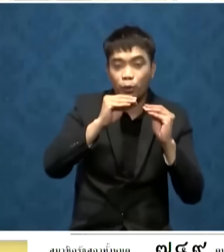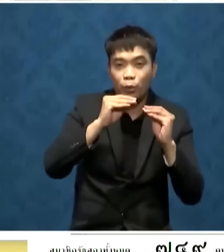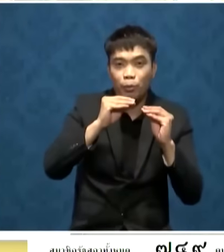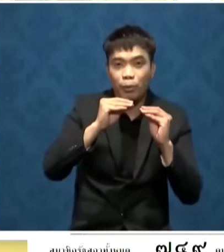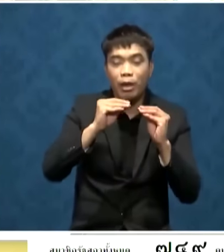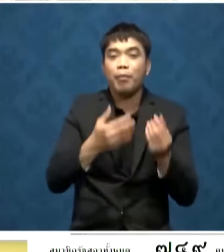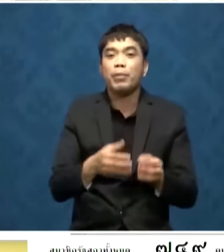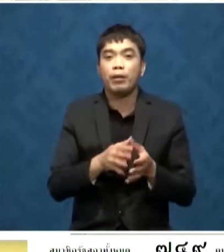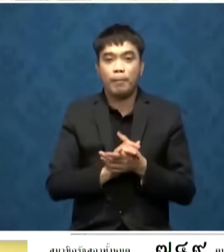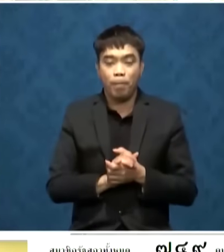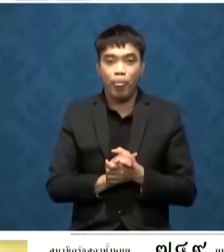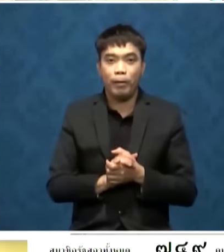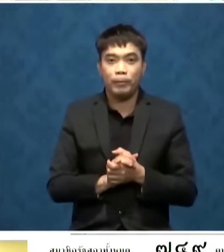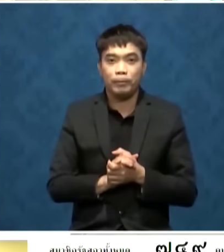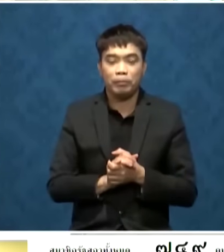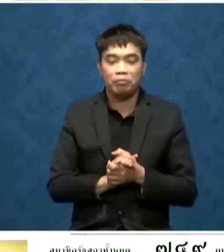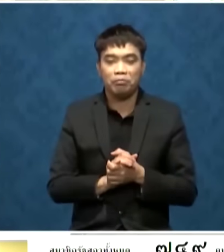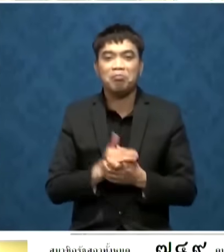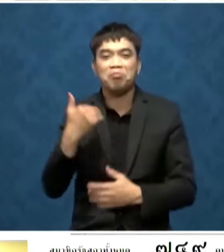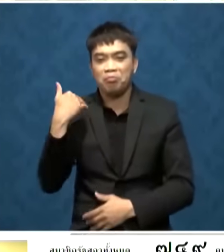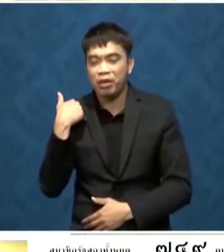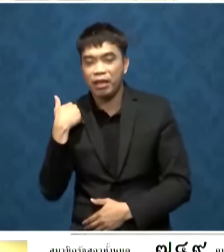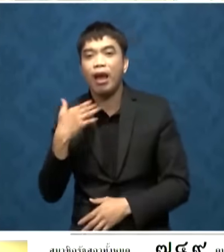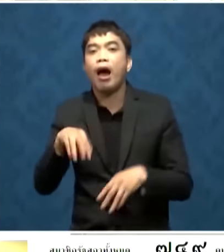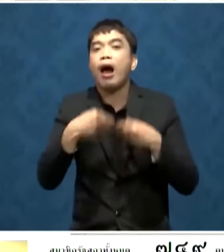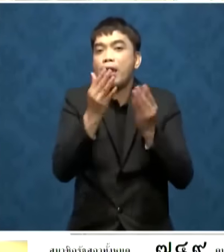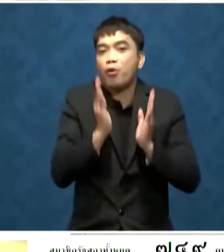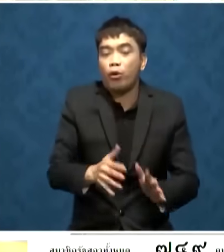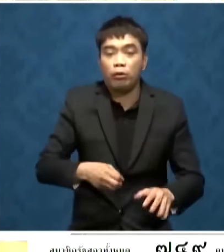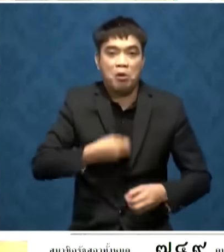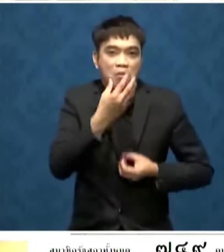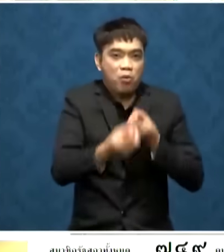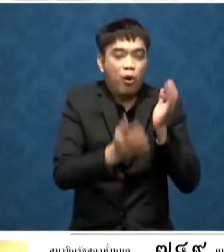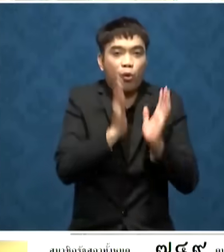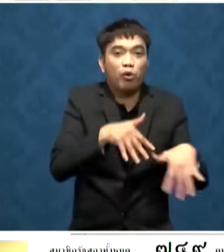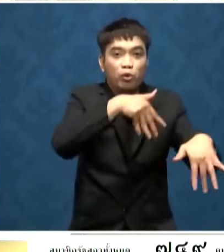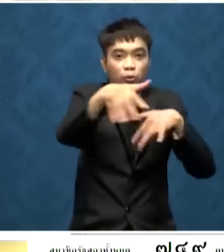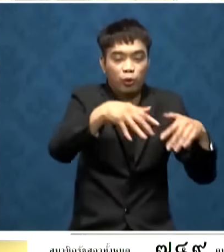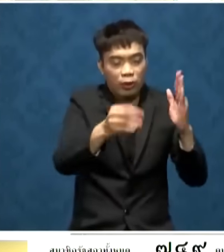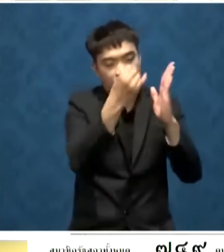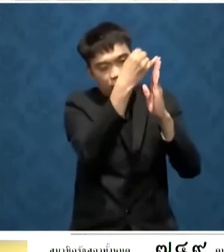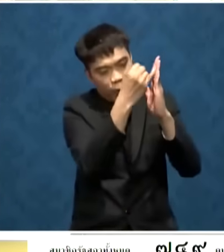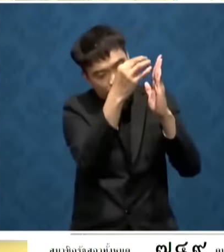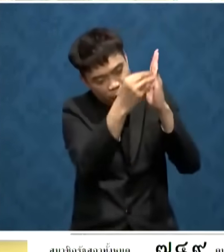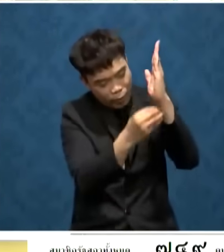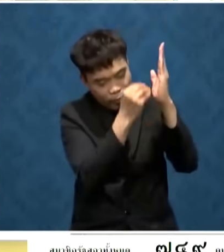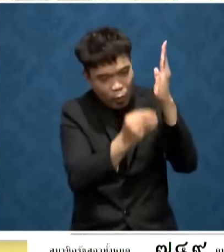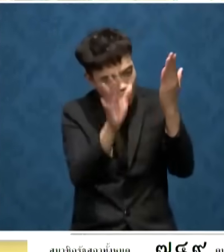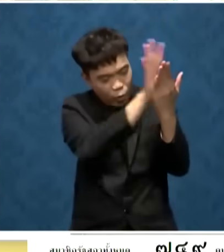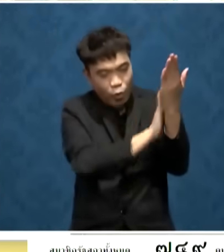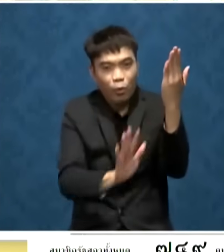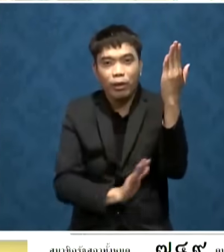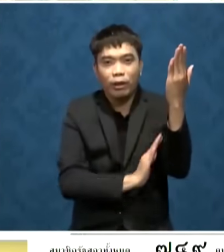ก็มีกระบวนการที่ให้พี่น้องประชาชนออกมาแสดงแก่จำนงหลายจังหวัดทั่วประเทศ